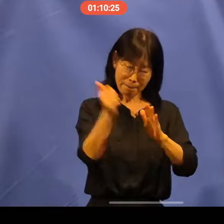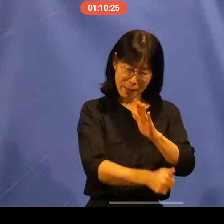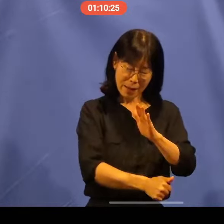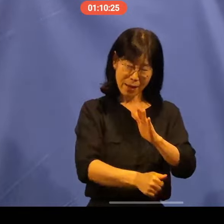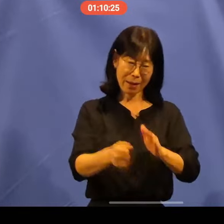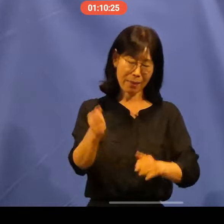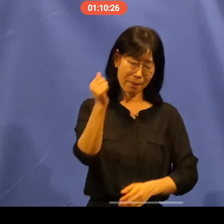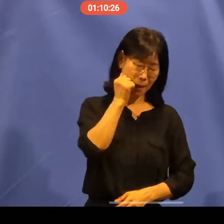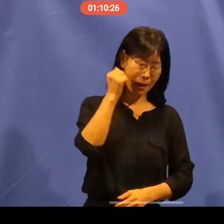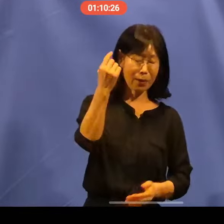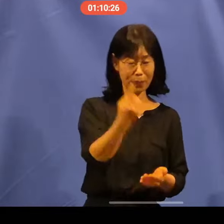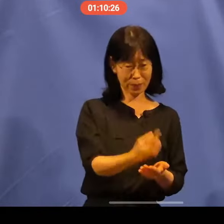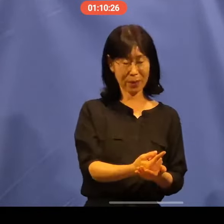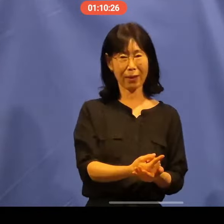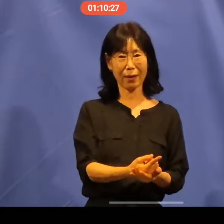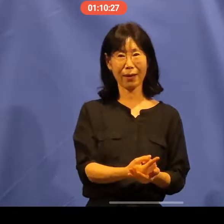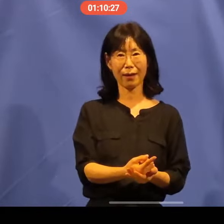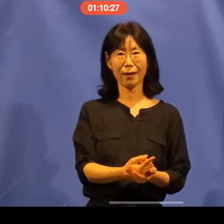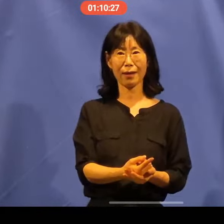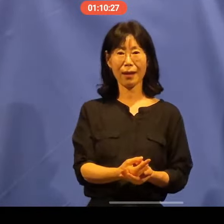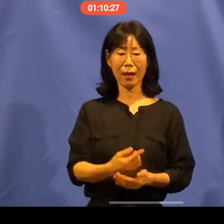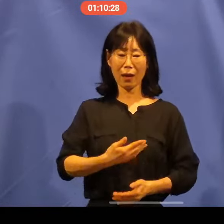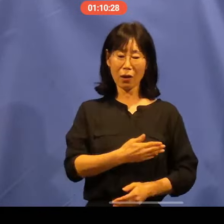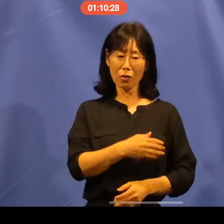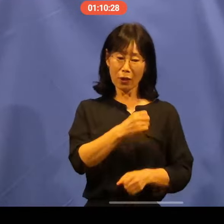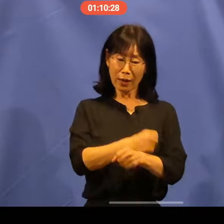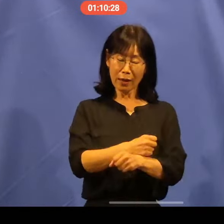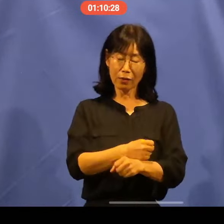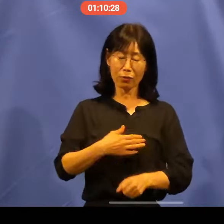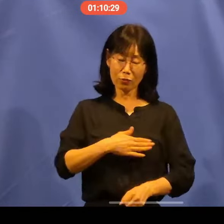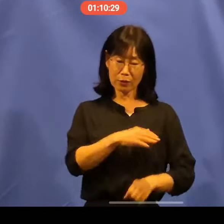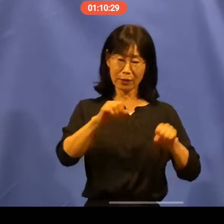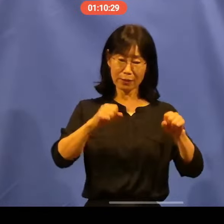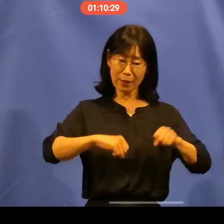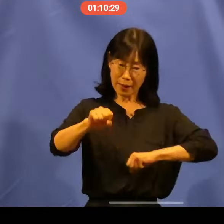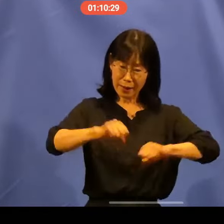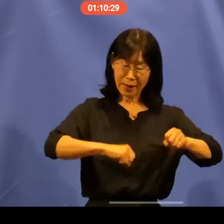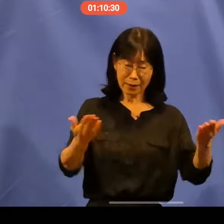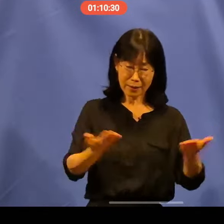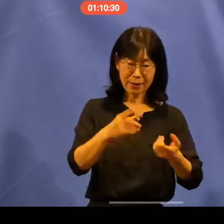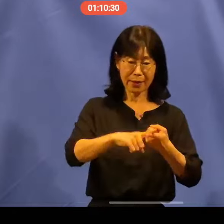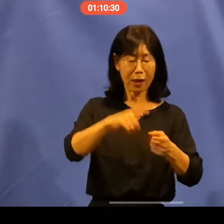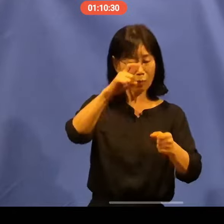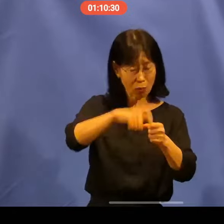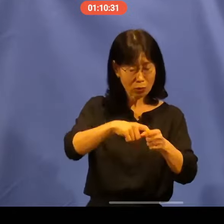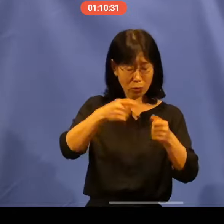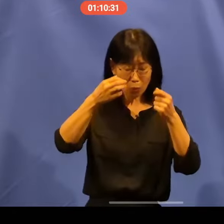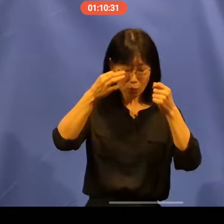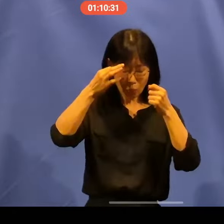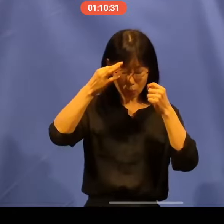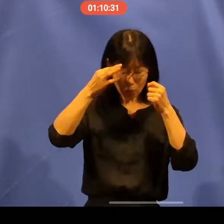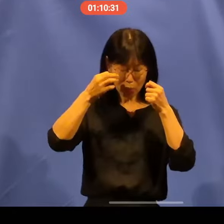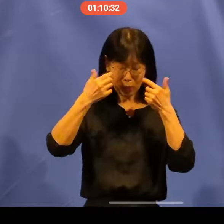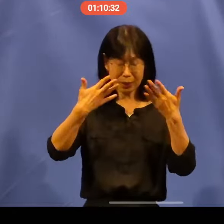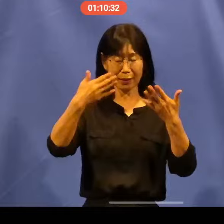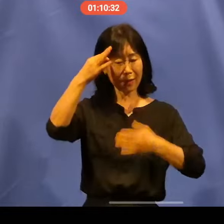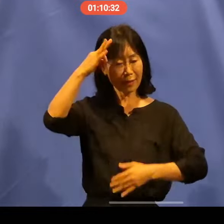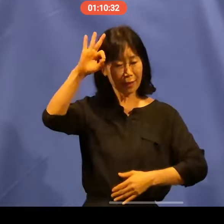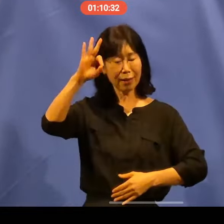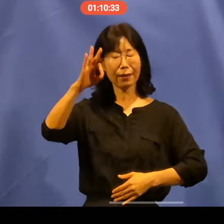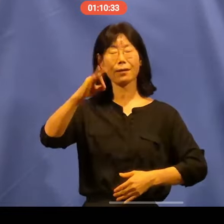어떤 걸 하든지 나는 이 일을 왜 하느냐를 물어야 돼요. why 질문해야 돼요. 그게 답이 하나님이어야 돼요.